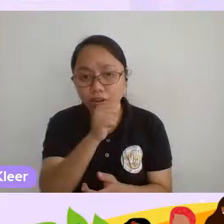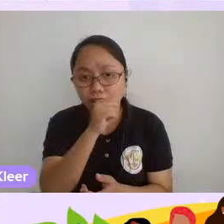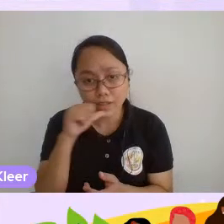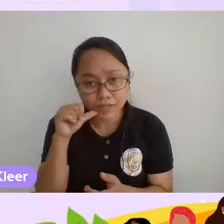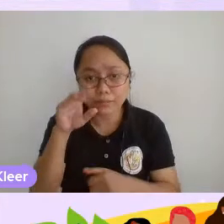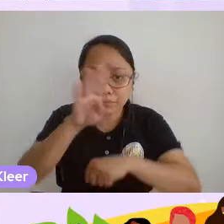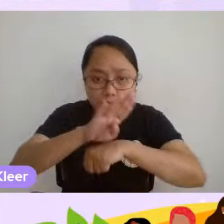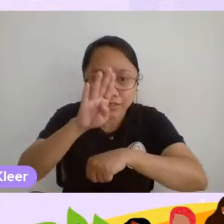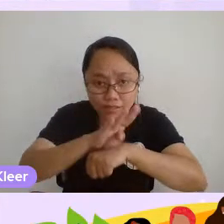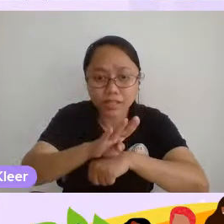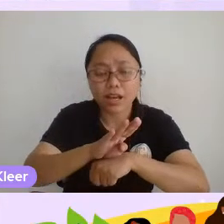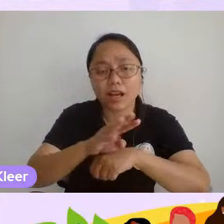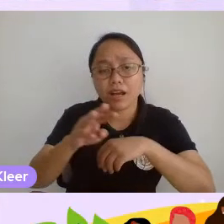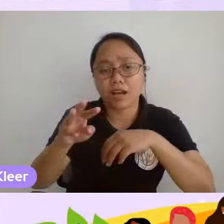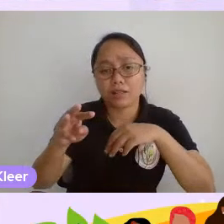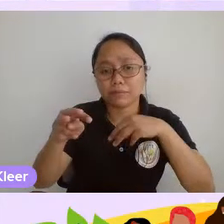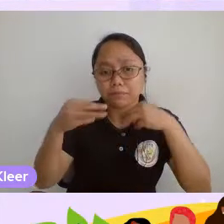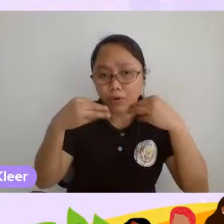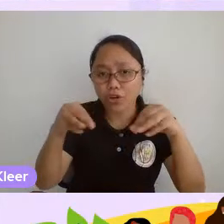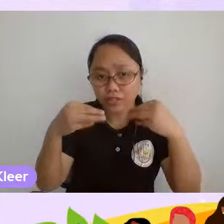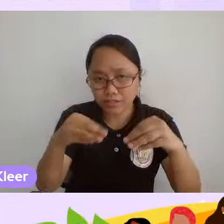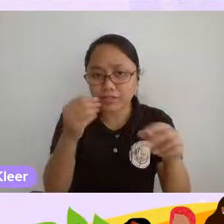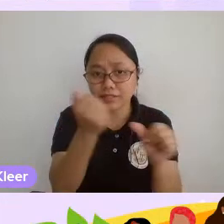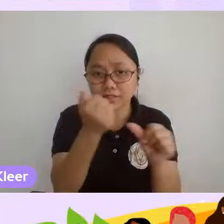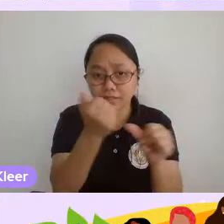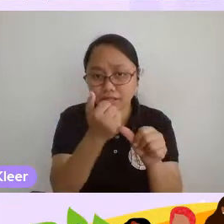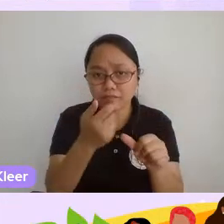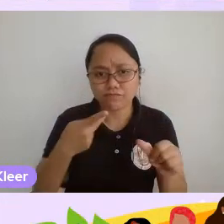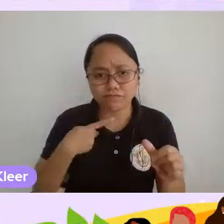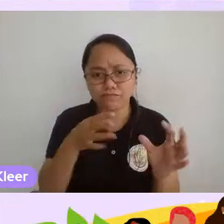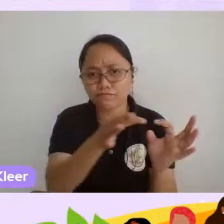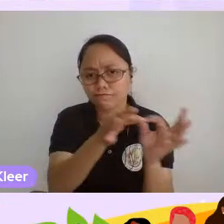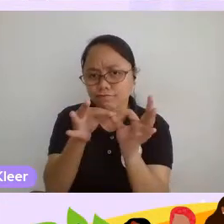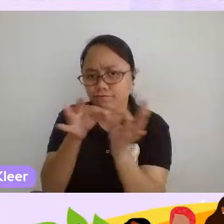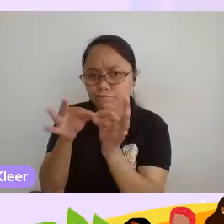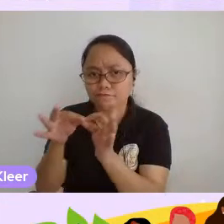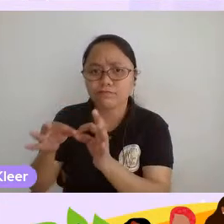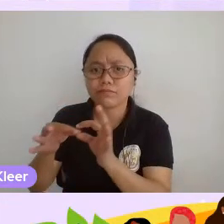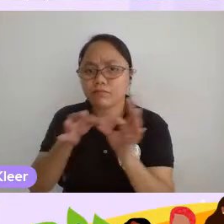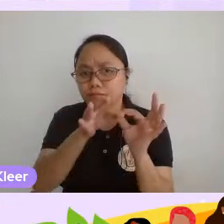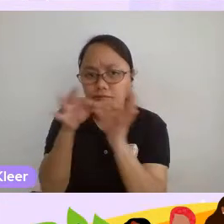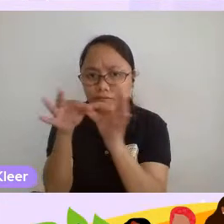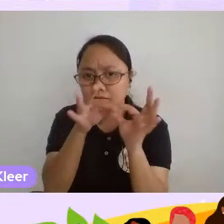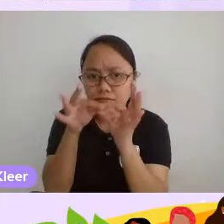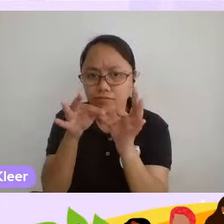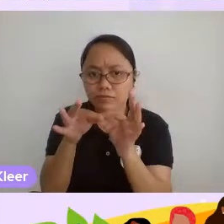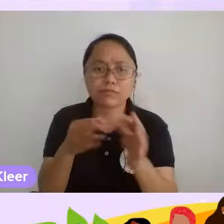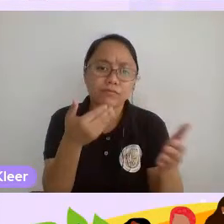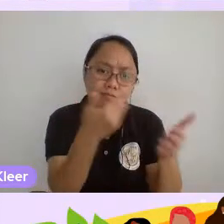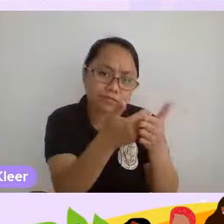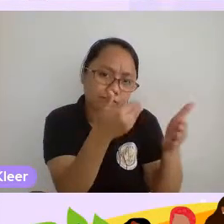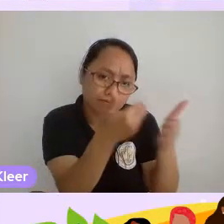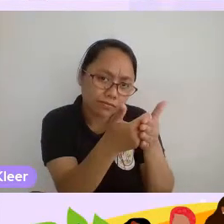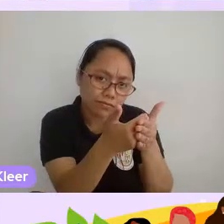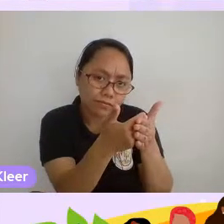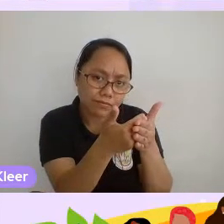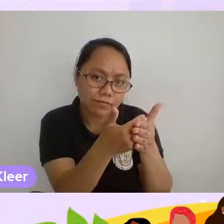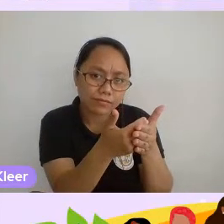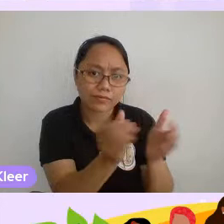Assistance Division. Nakikipag-coordinate lang po tayo sa ating mga pinakamalapit na mga